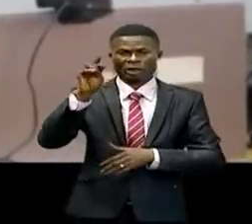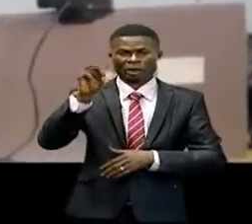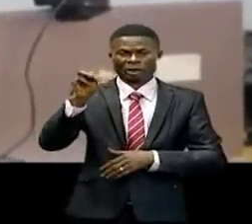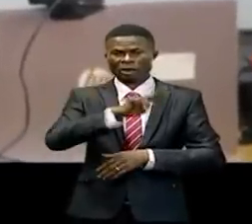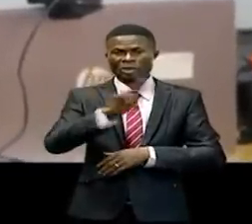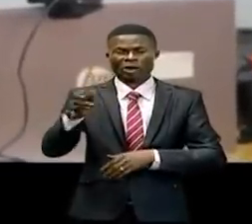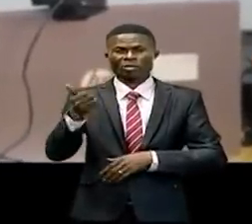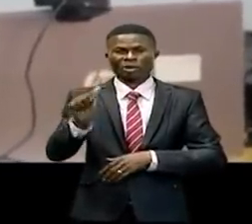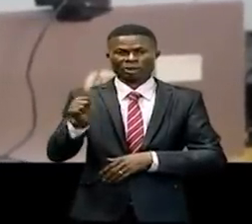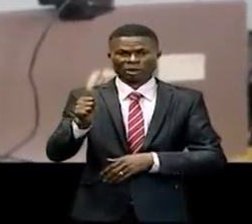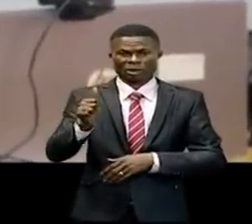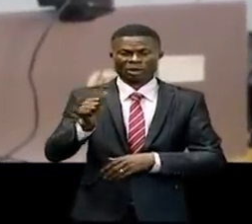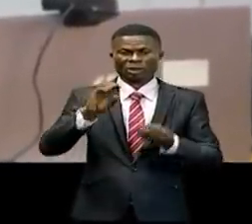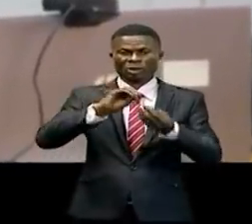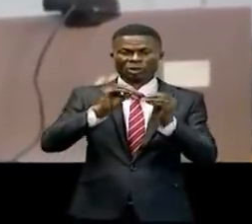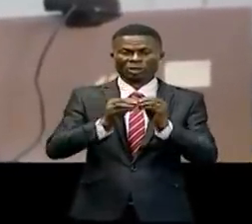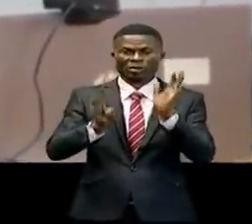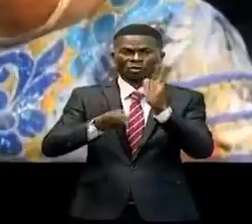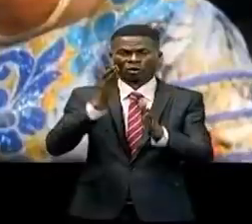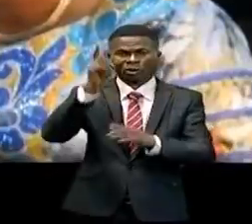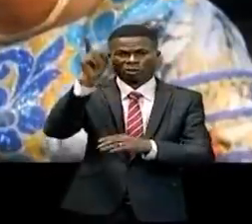22/CADMIN/IND/2010 et numéro